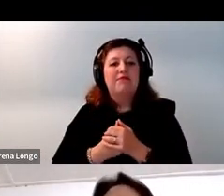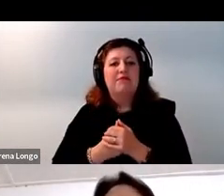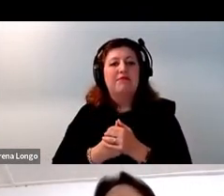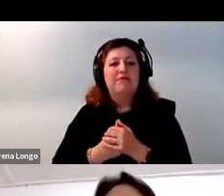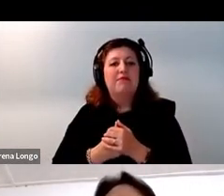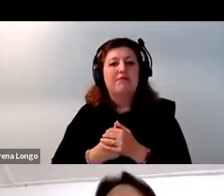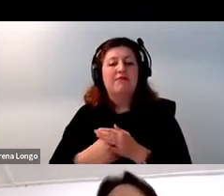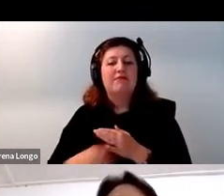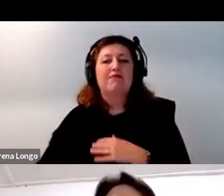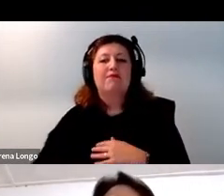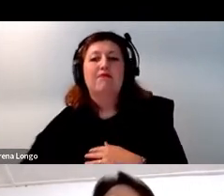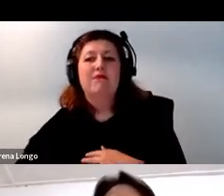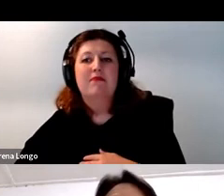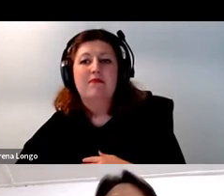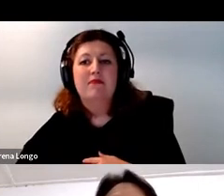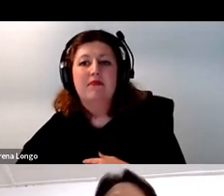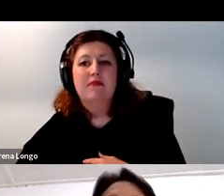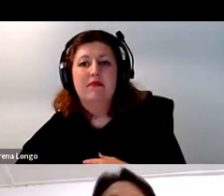proprio la formazione